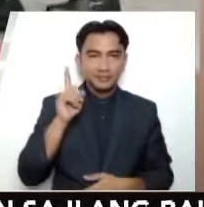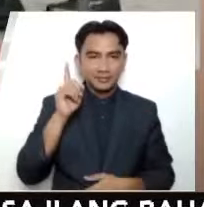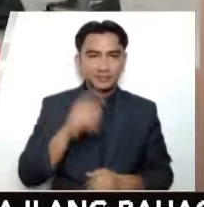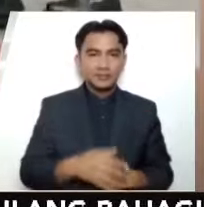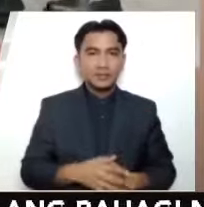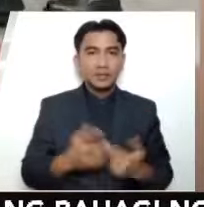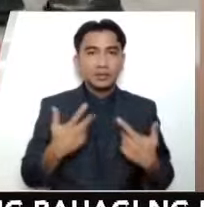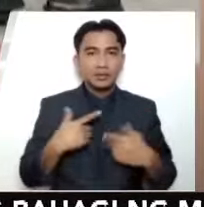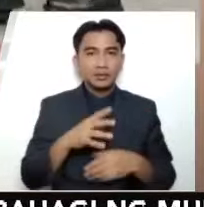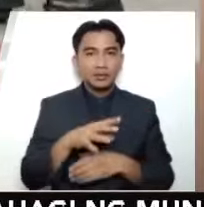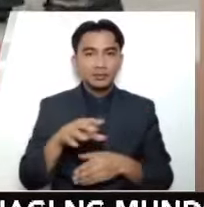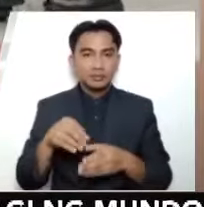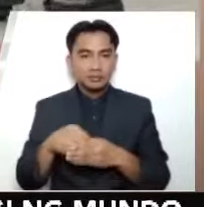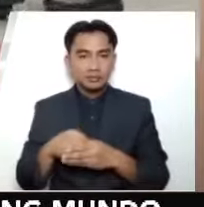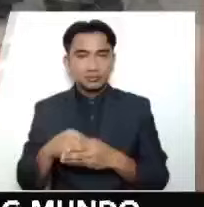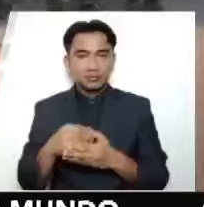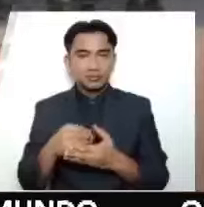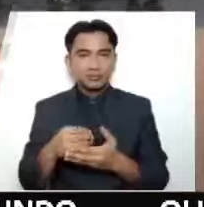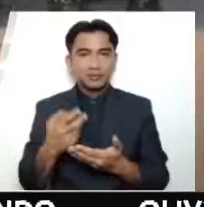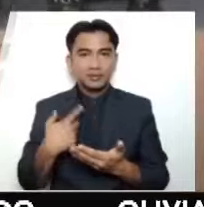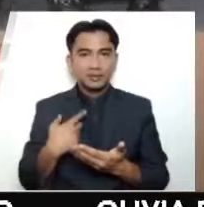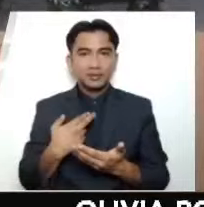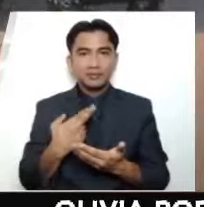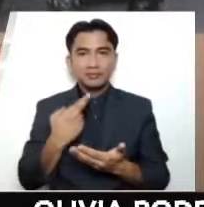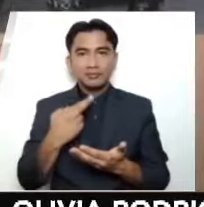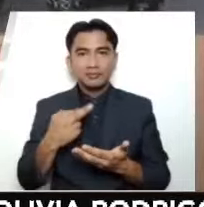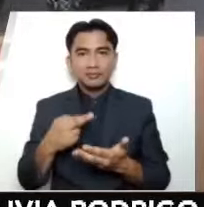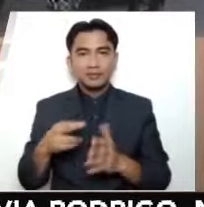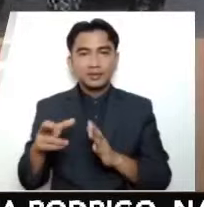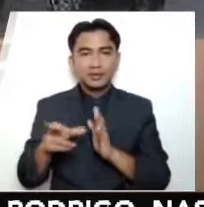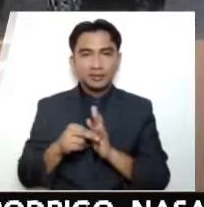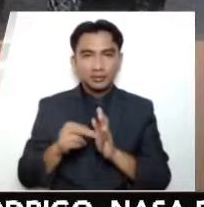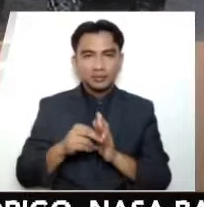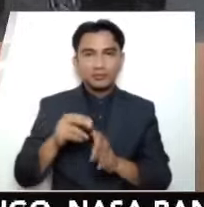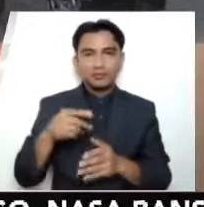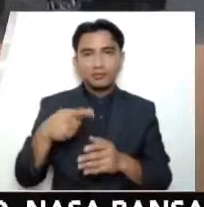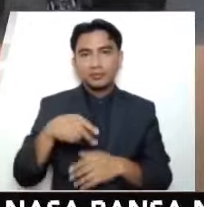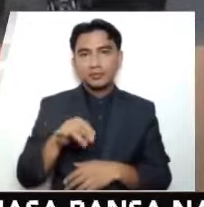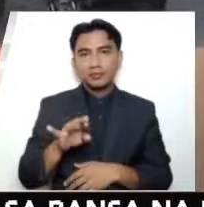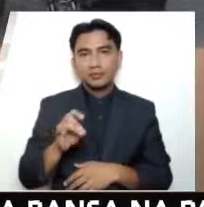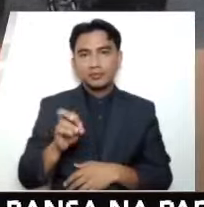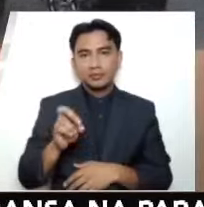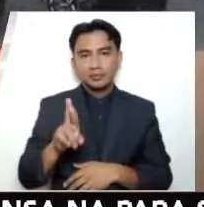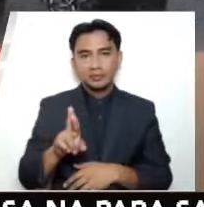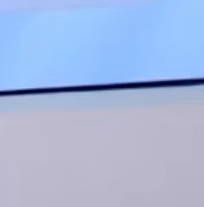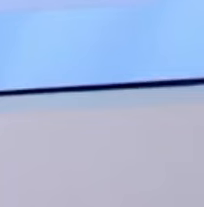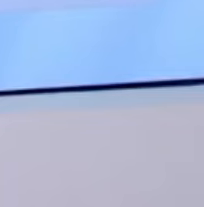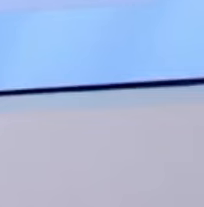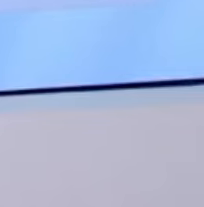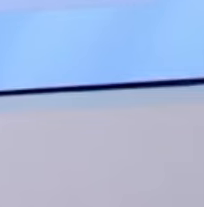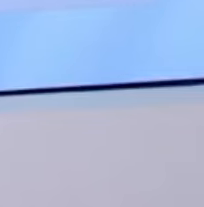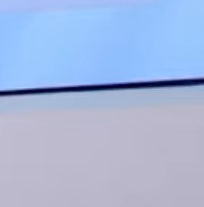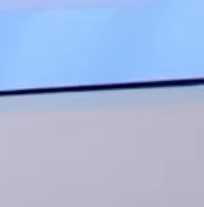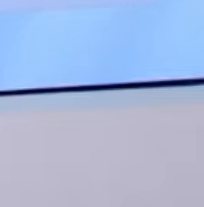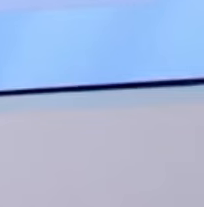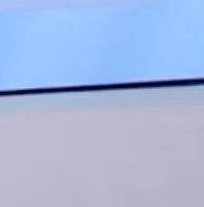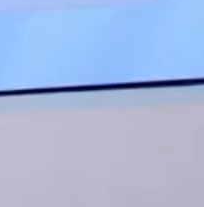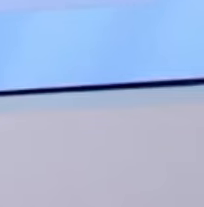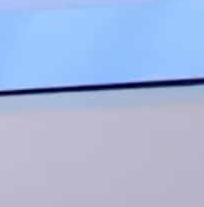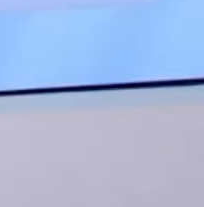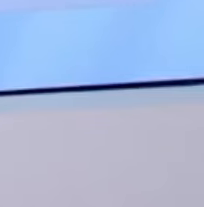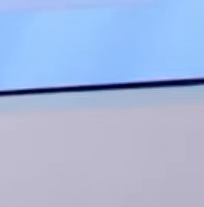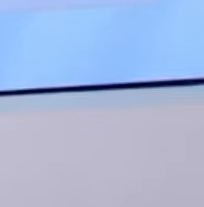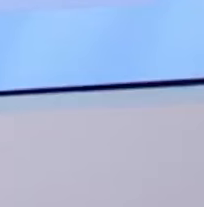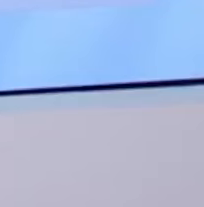na si DJ Khaled. Pobre Karampel, nagbabalita para sa GMA Integrated News. Huwag magpahuli sa